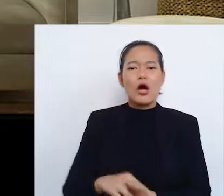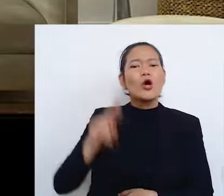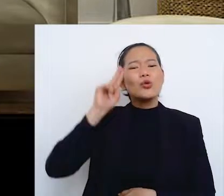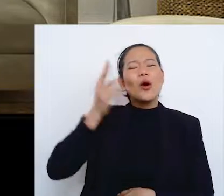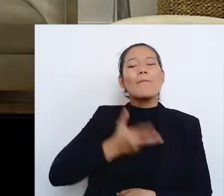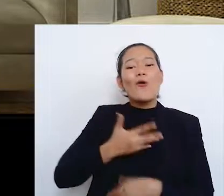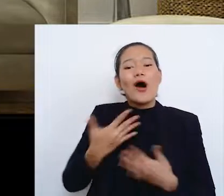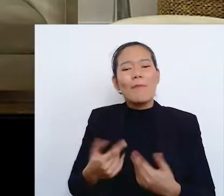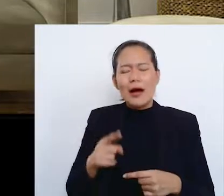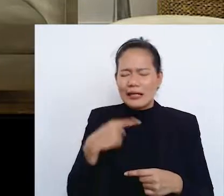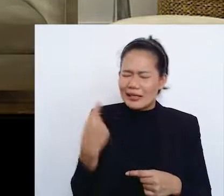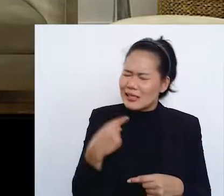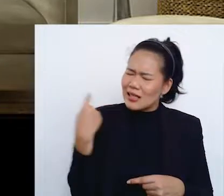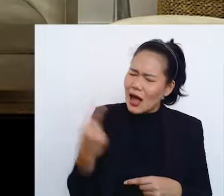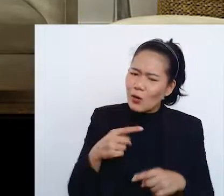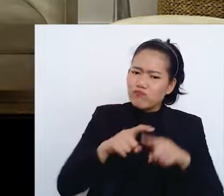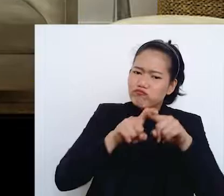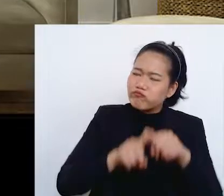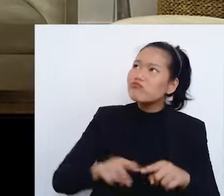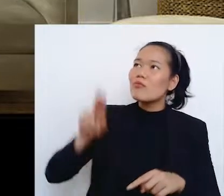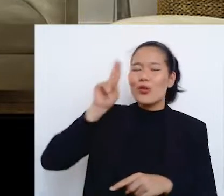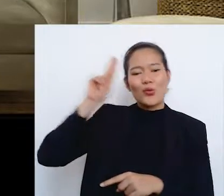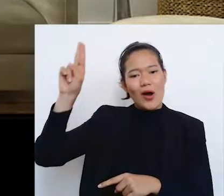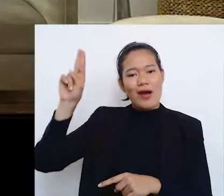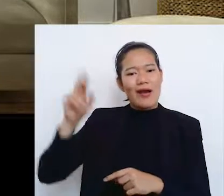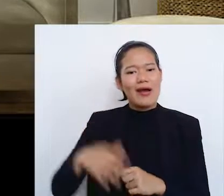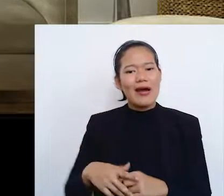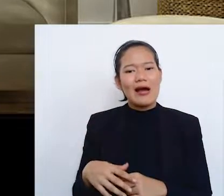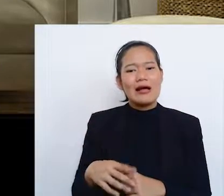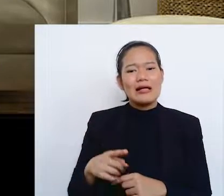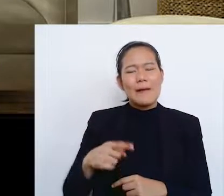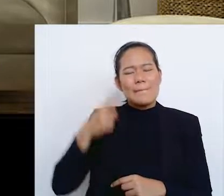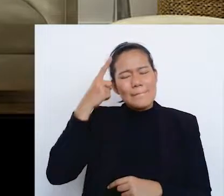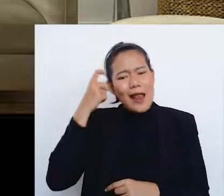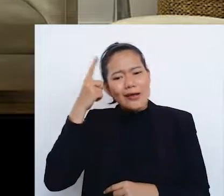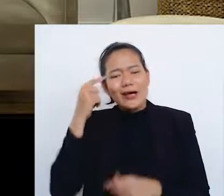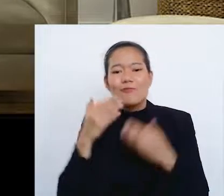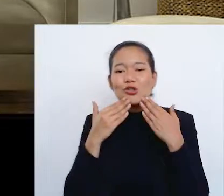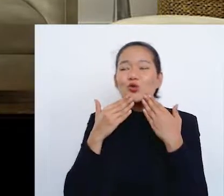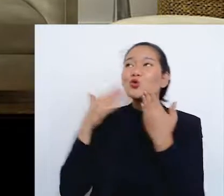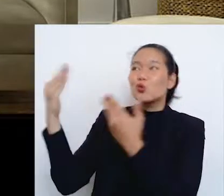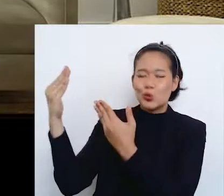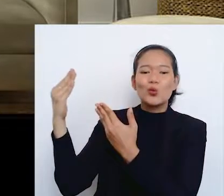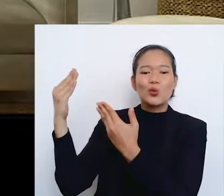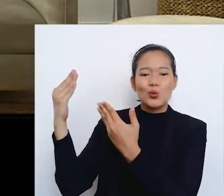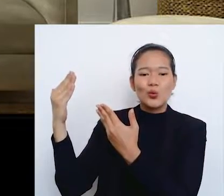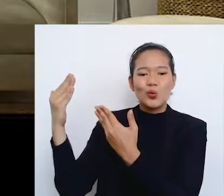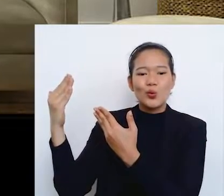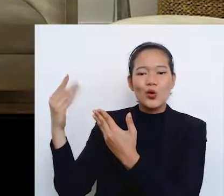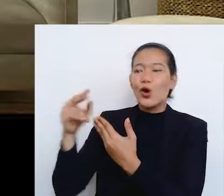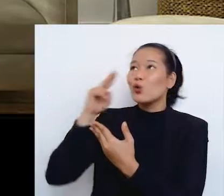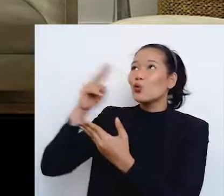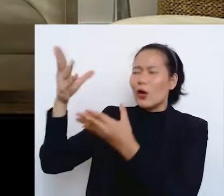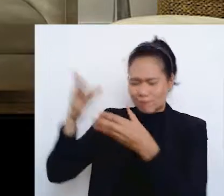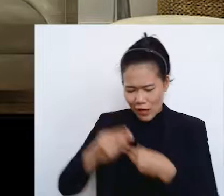kita terus bersandar kepada Dia. Dia ingin supaya kita belajar bersyukur untuk apa yang